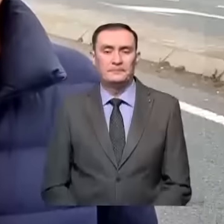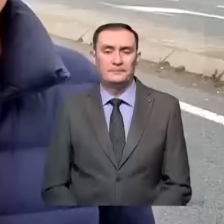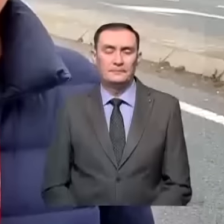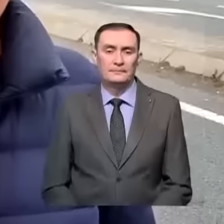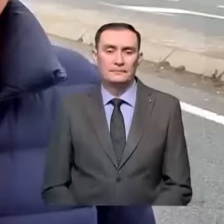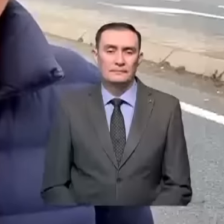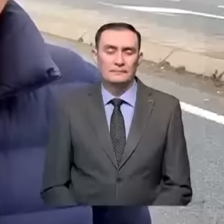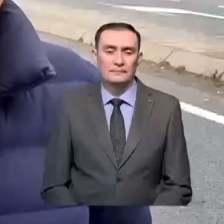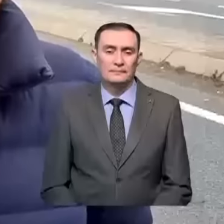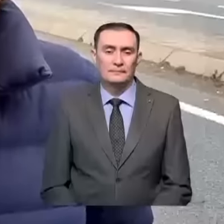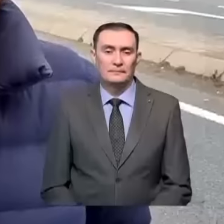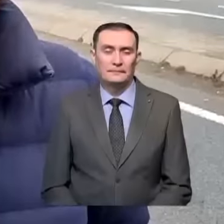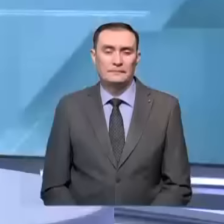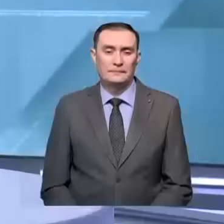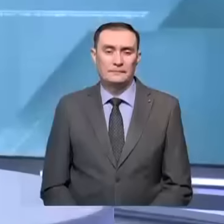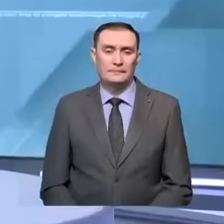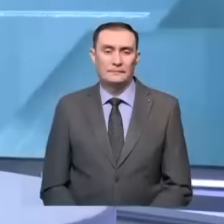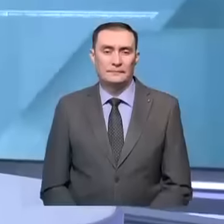корреспондент в Бельгии Жанат Эрнст.